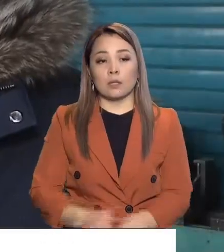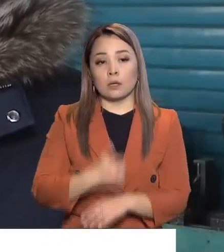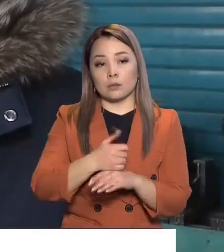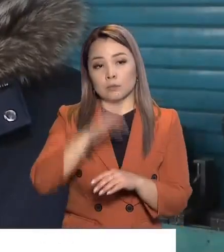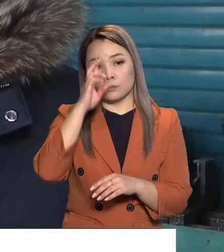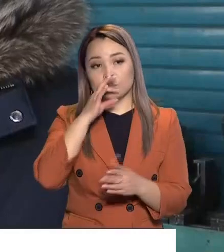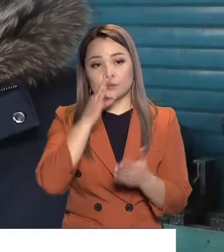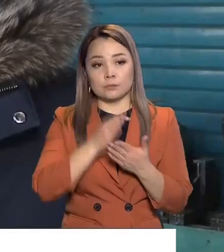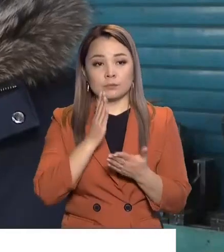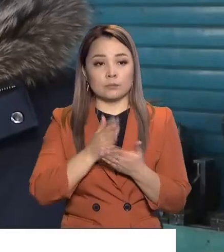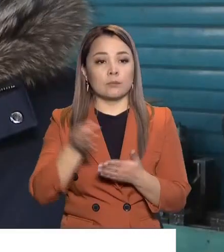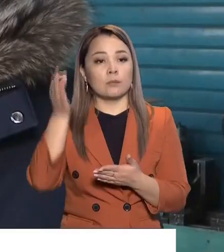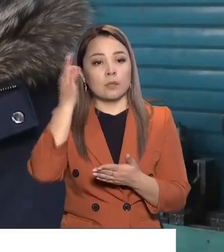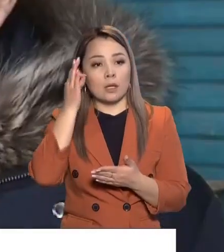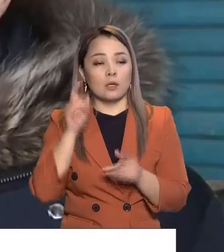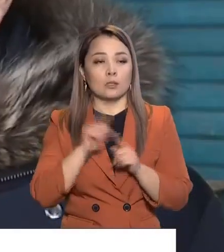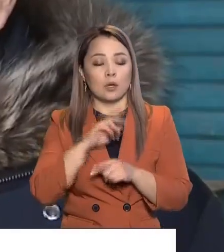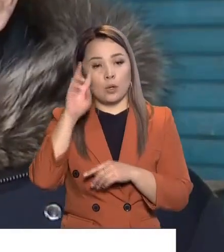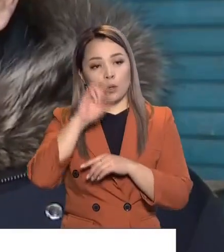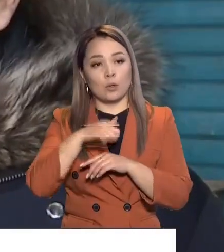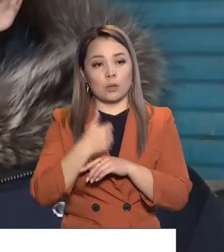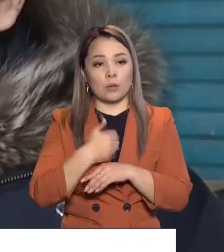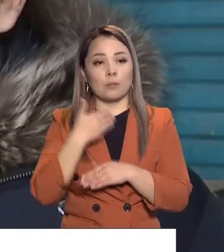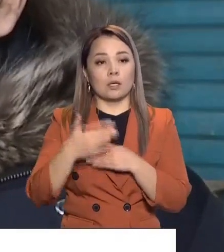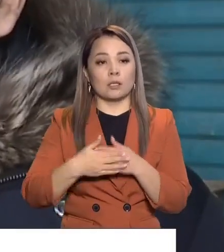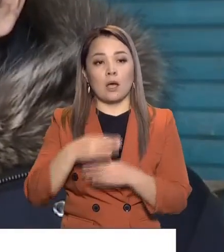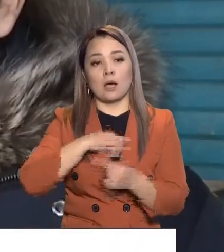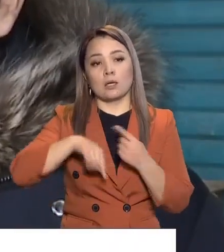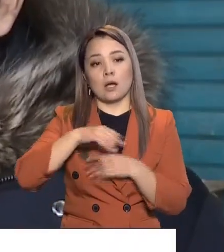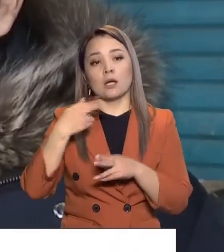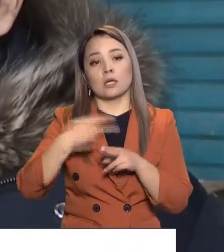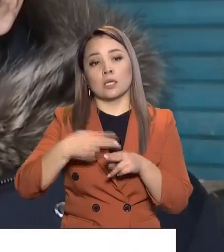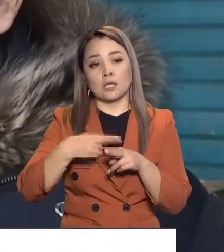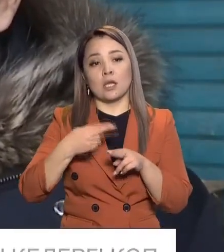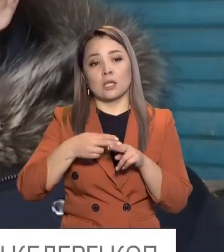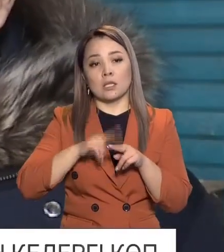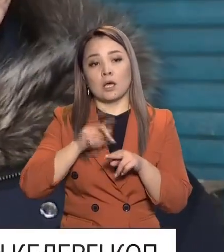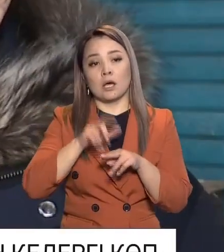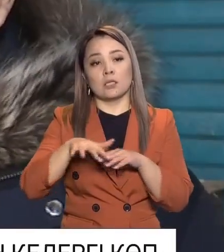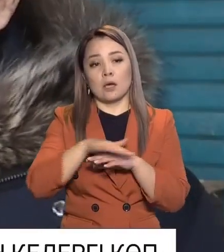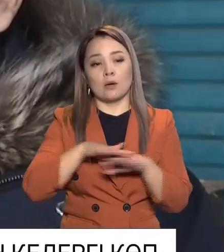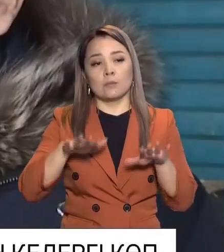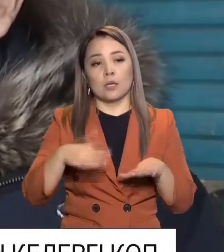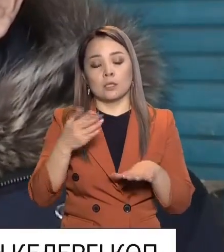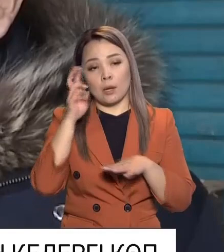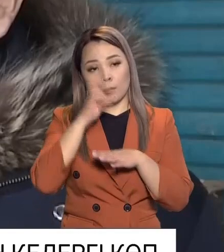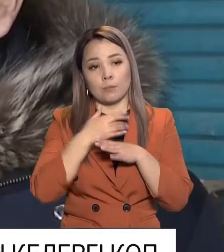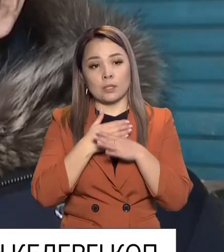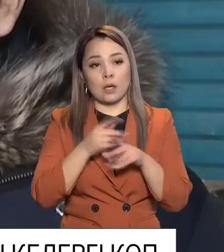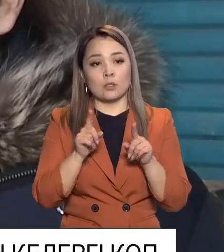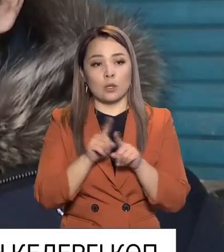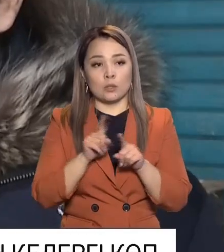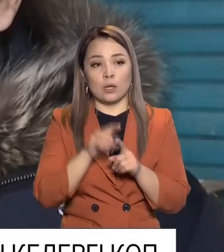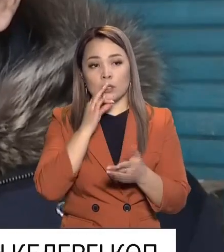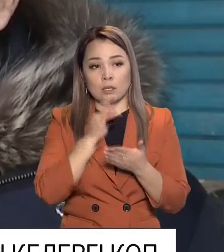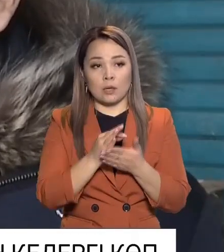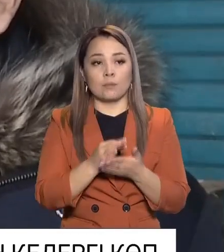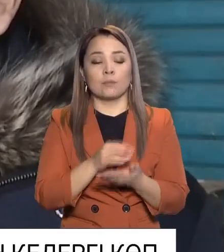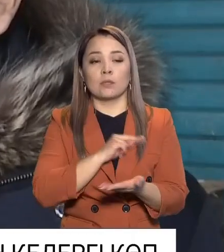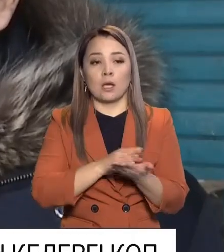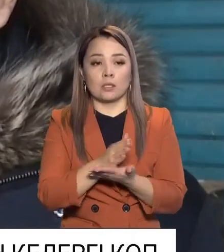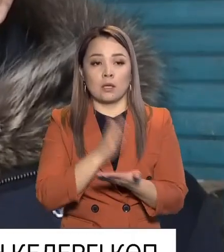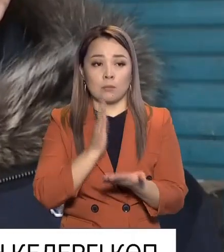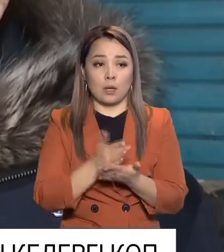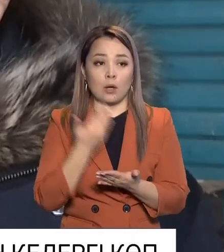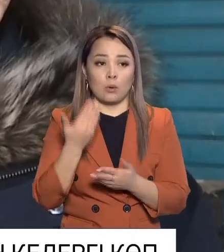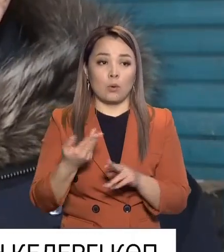осы таяуда да айтты, үкімет алдында осы кәсіпкерлерге кедергі жасаған үкімет тарапынан, мемлекеттік органдар тарапынан қызметкерлер